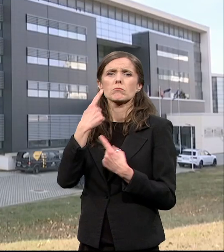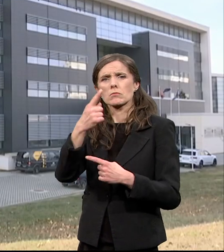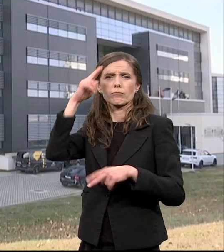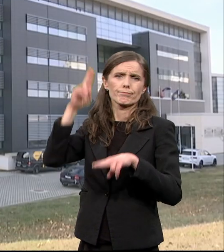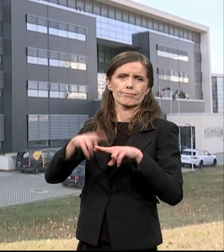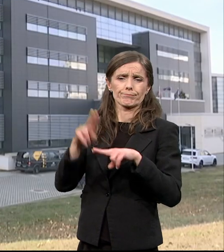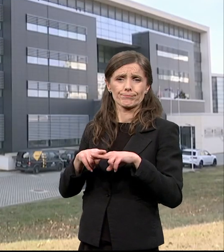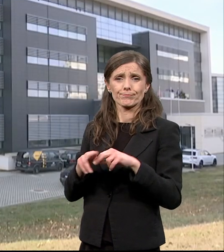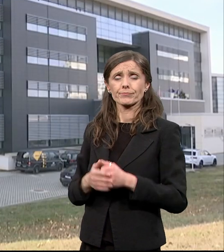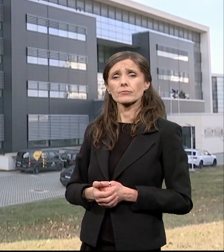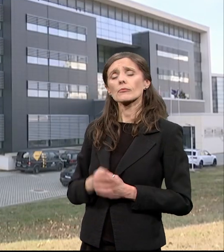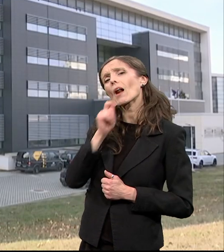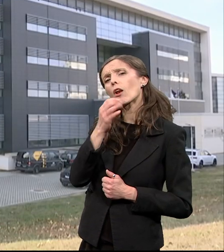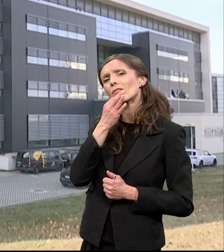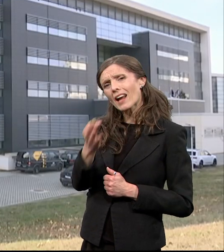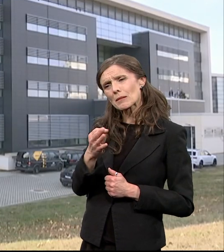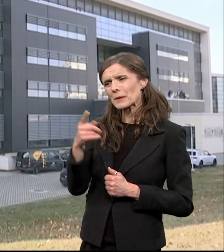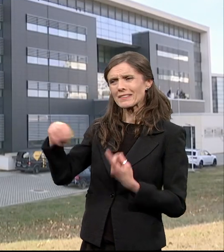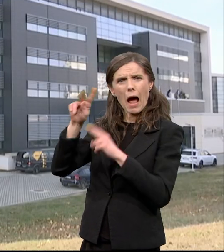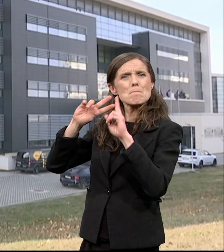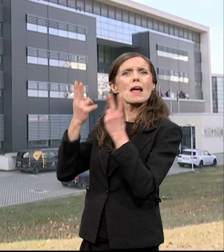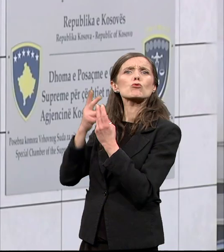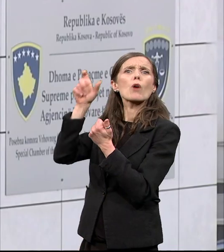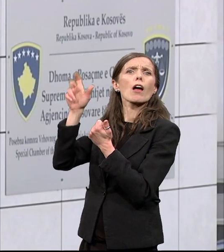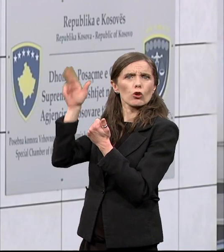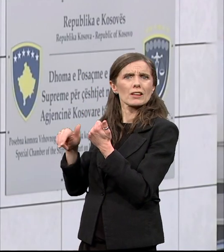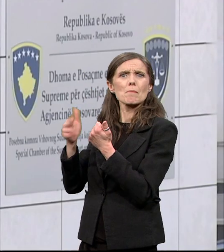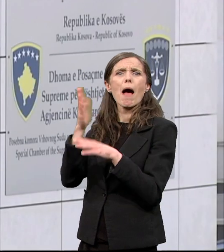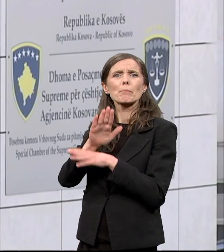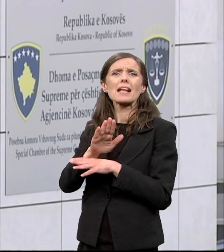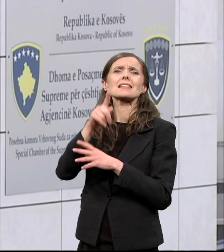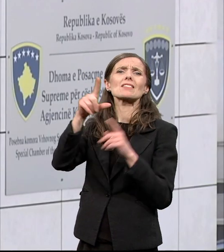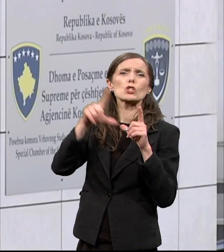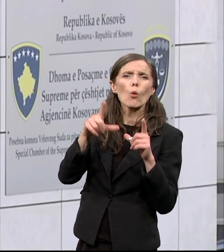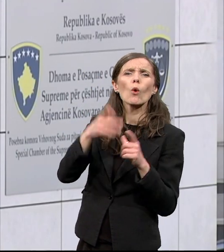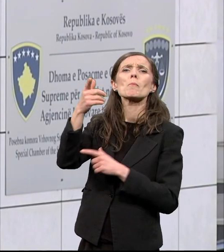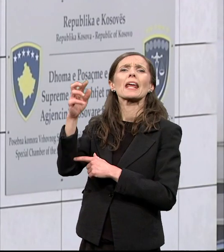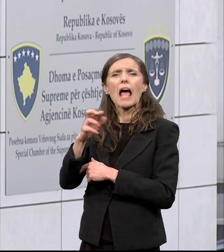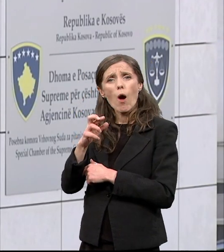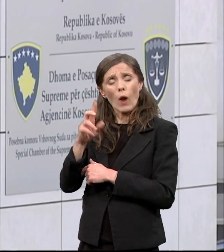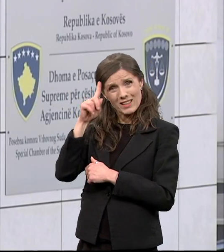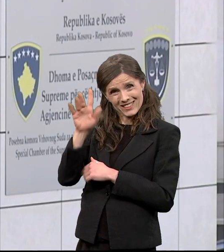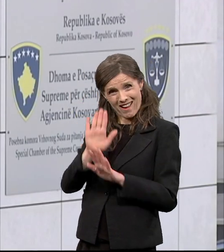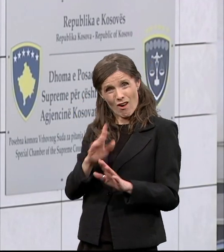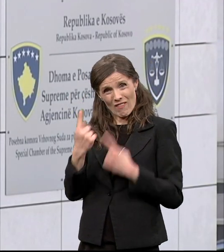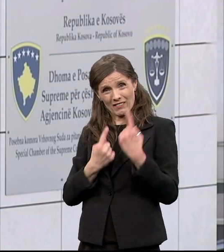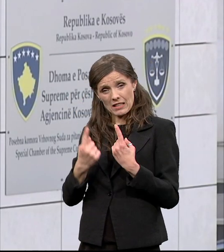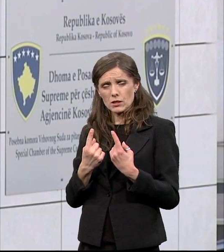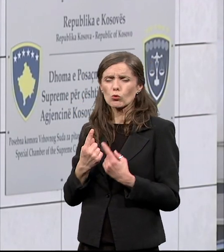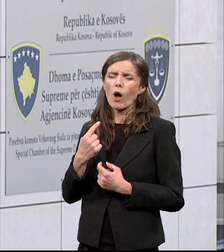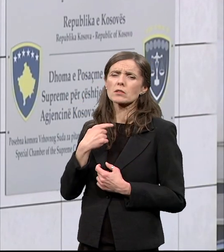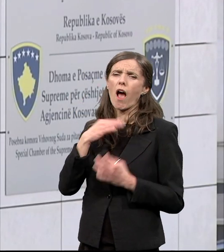međunarodni predstavnici koji su prisutni ovde na Kosovu i Metohiji upoznati sa ovakvom situacijom? Siguran sam da su upoznati. Samo da vam kažem